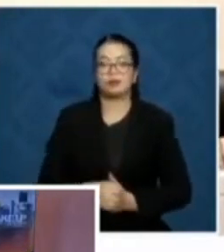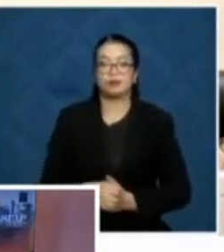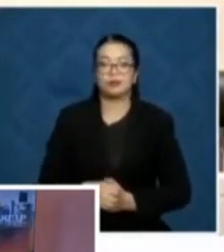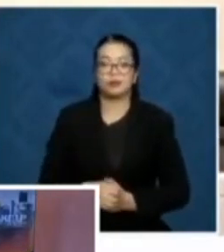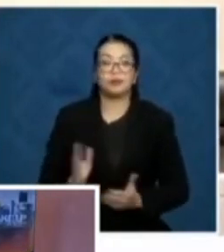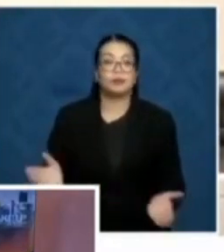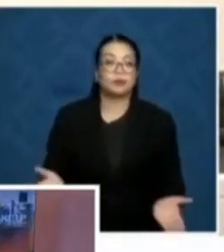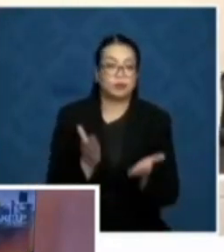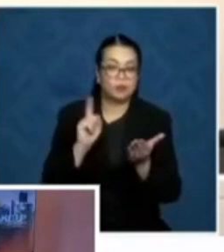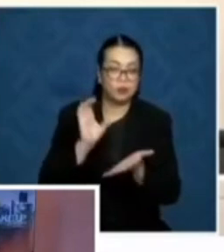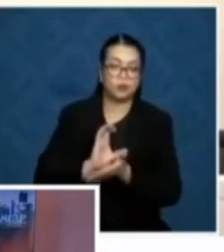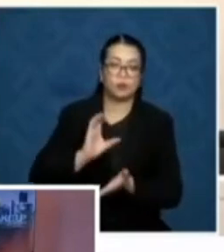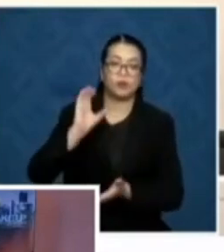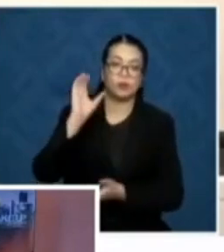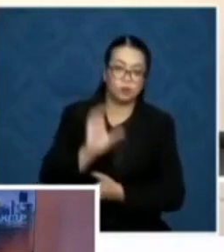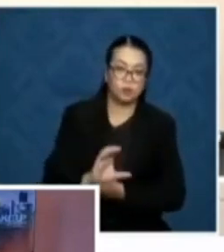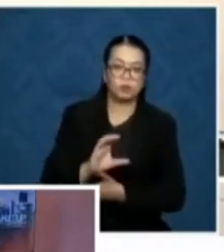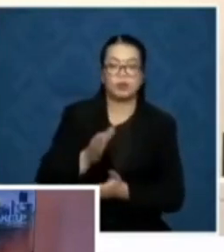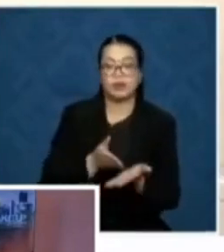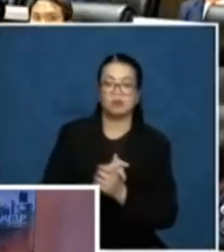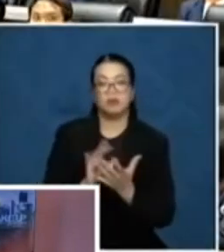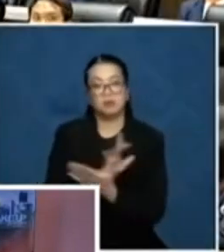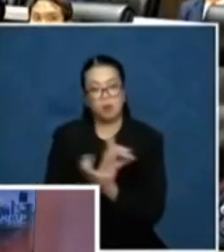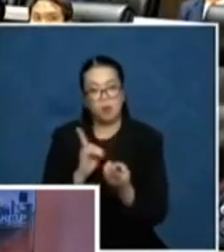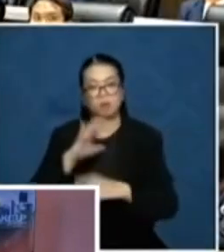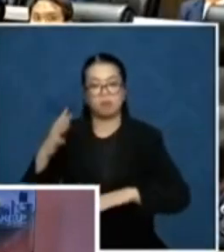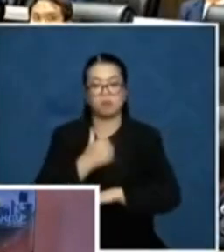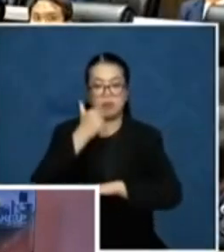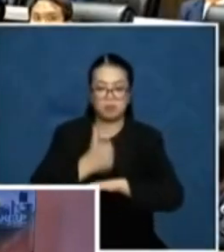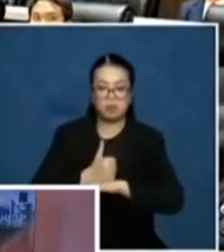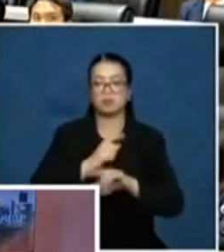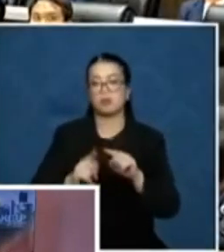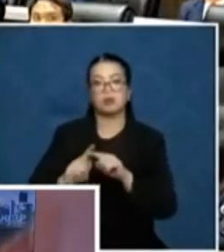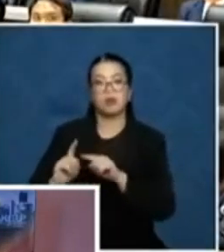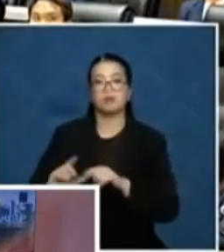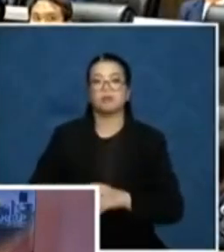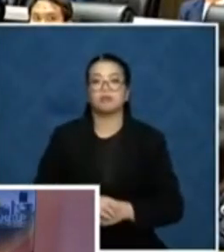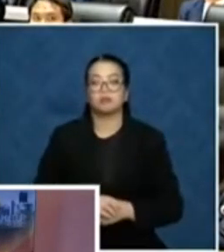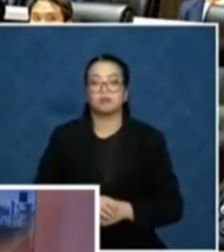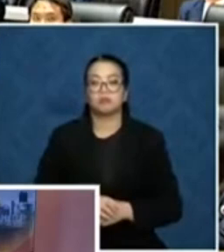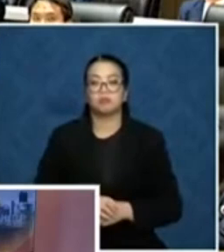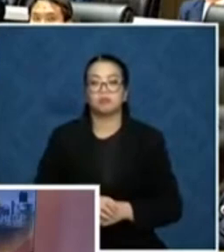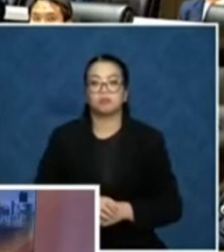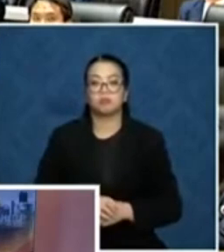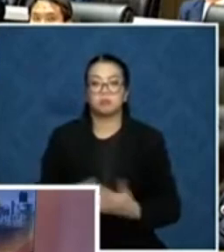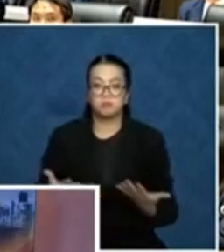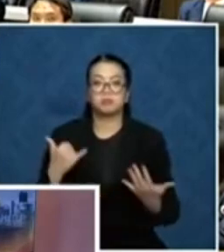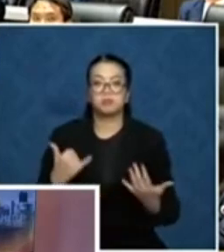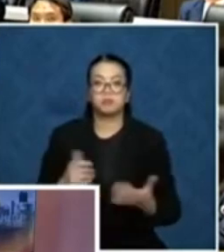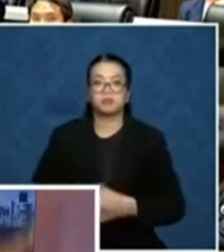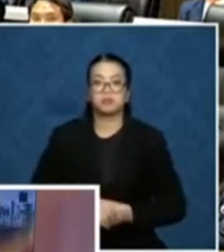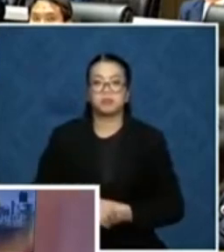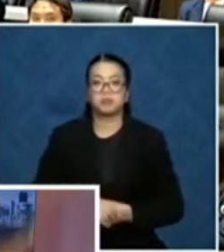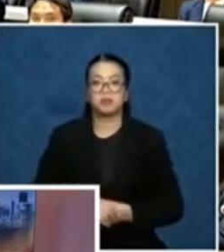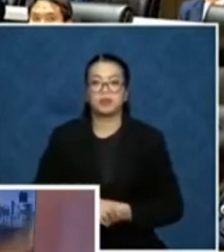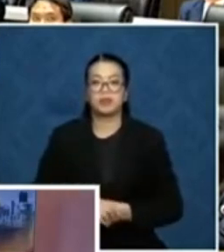คุณเข้ามาก็มันก็ไม่ง่ายถูกไหมมันก็จะถูกกำกับบางอย่างที่ทำให้หน้าตาคุณเหมือนประยุทธ ์ เข้าใจว่าคือการเปลี่ยนแปลงเชิงโครงสร้างความหมายคือต